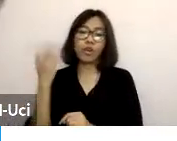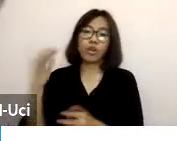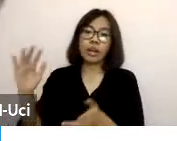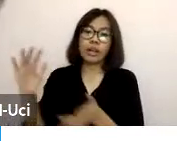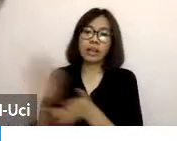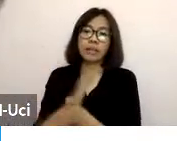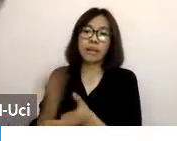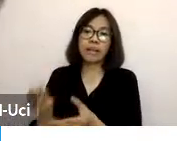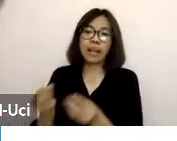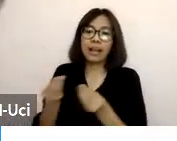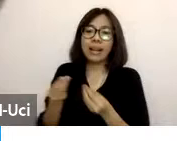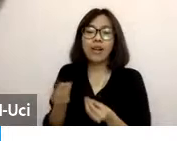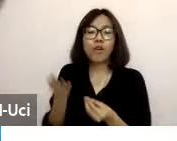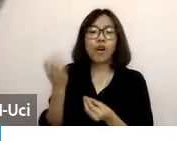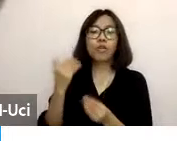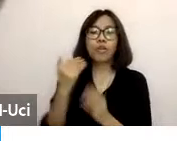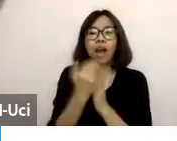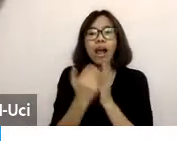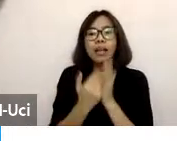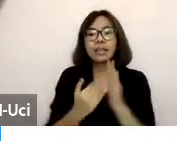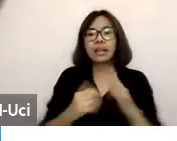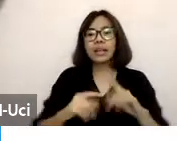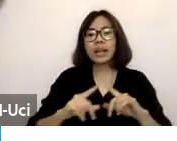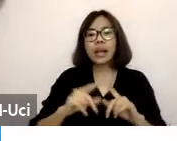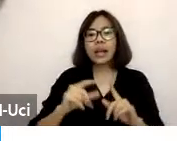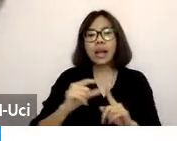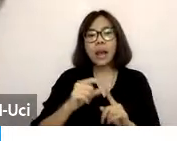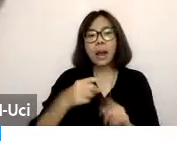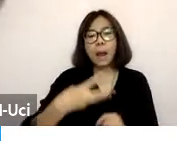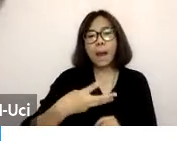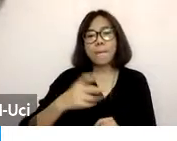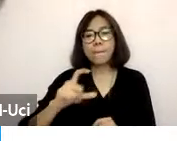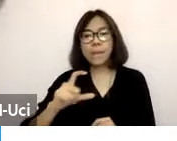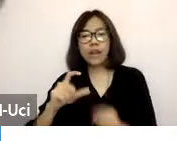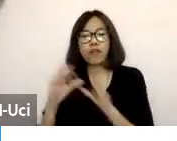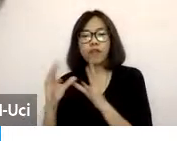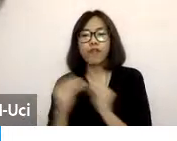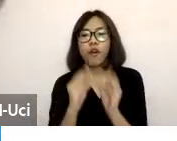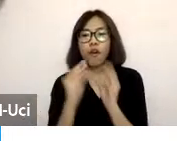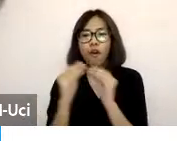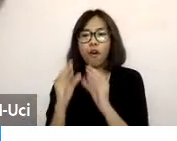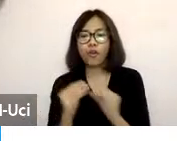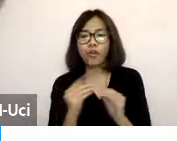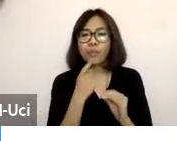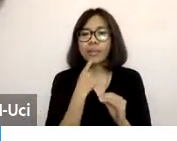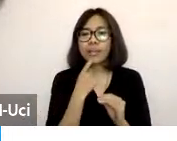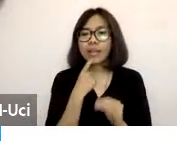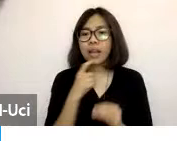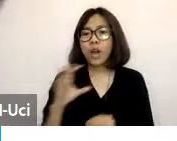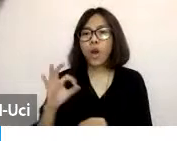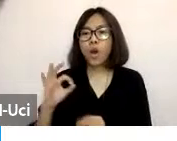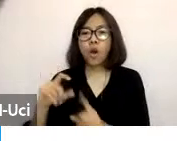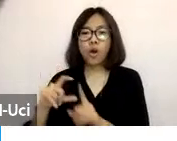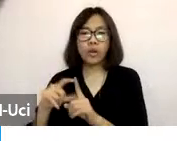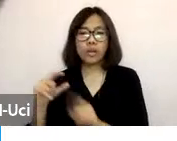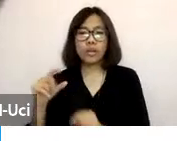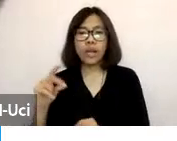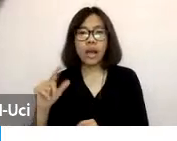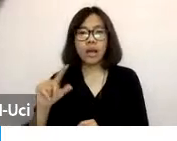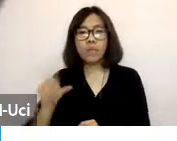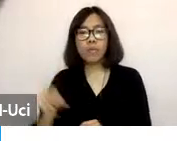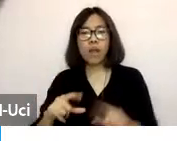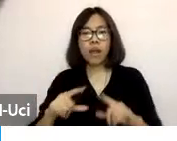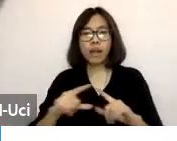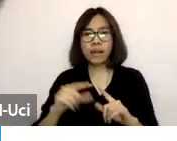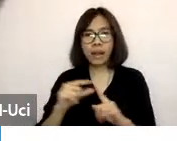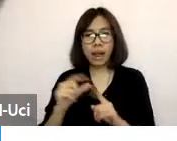kemendag untuk hadir dalam APEC apa namanya atau apa Ampek forumnya soal ujian akhir April lalu oleh